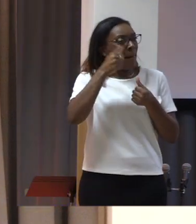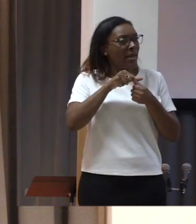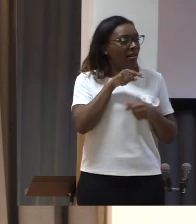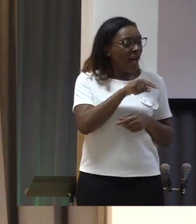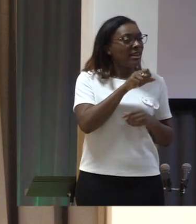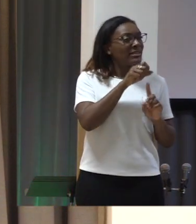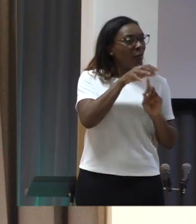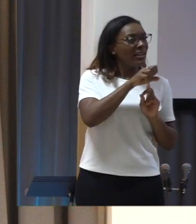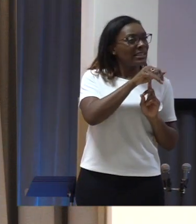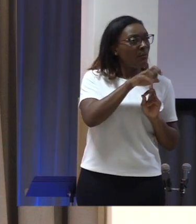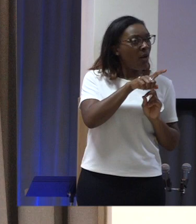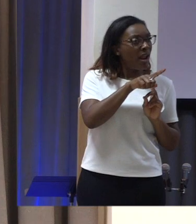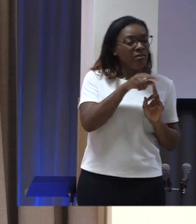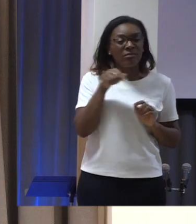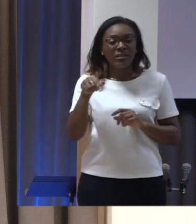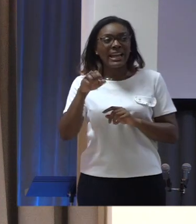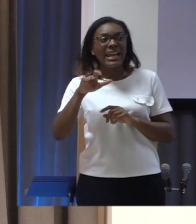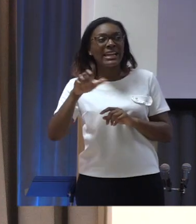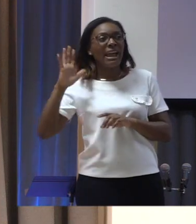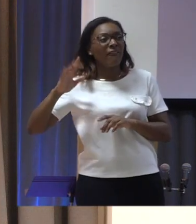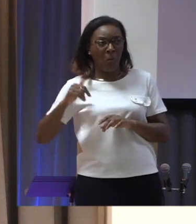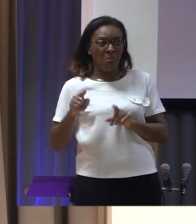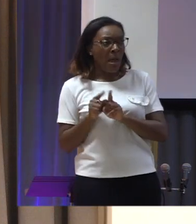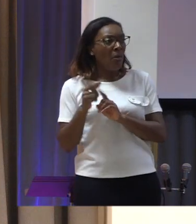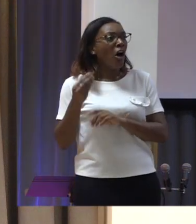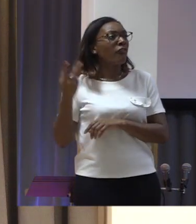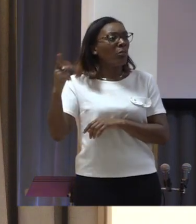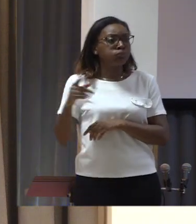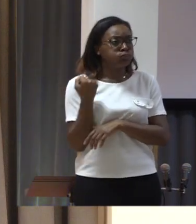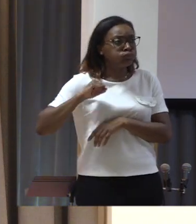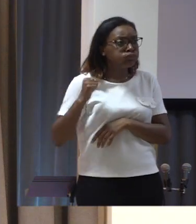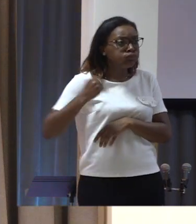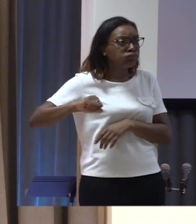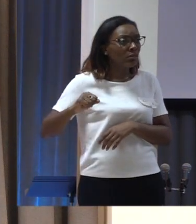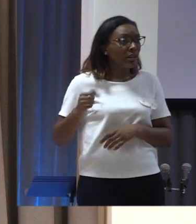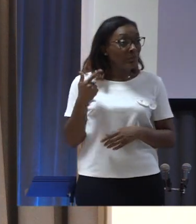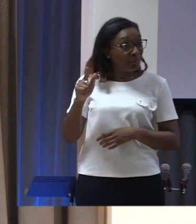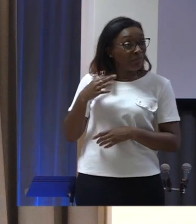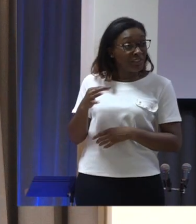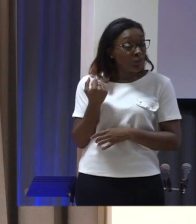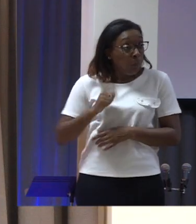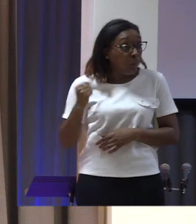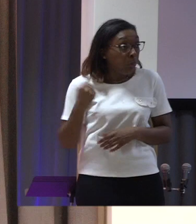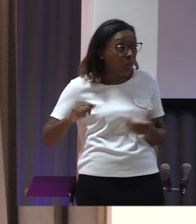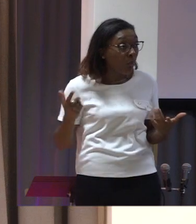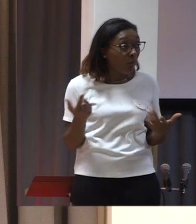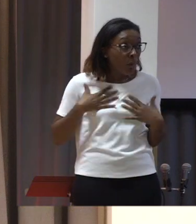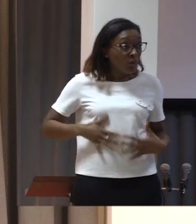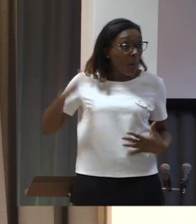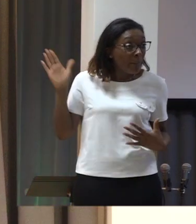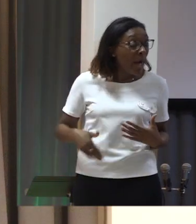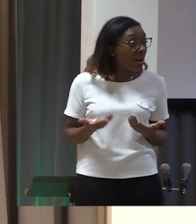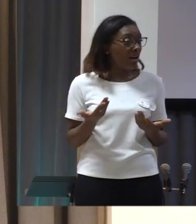souillé même le culte. Le culte sacrificiel a été souillé par les enfants du sacrificateur